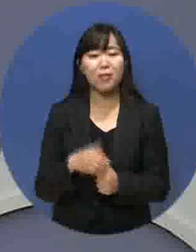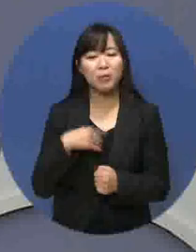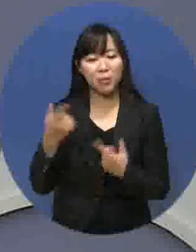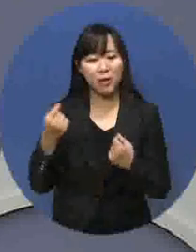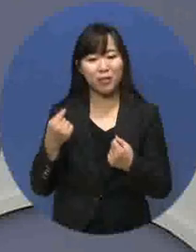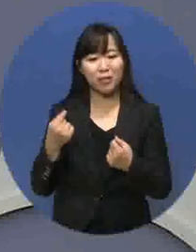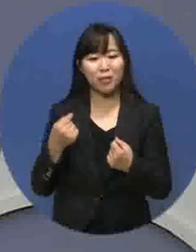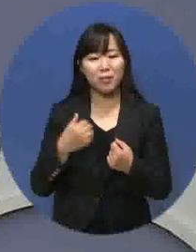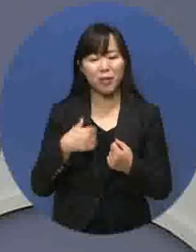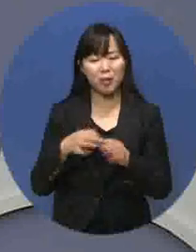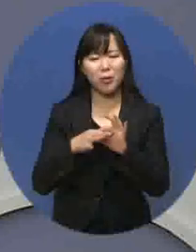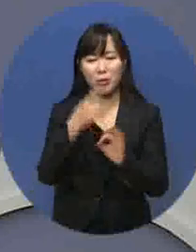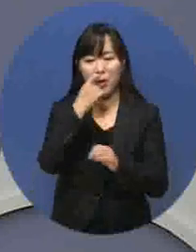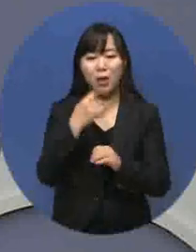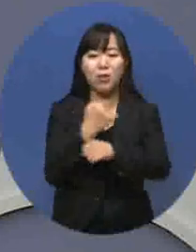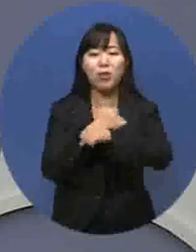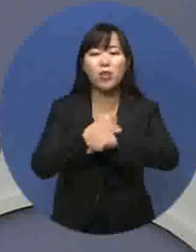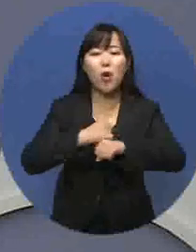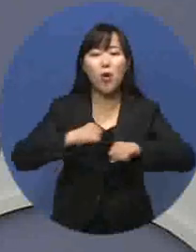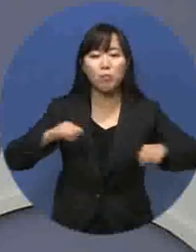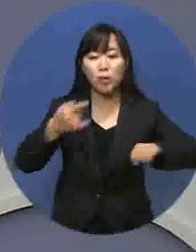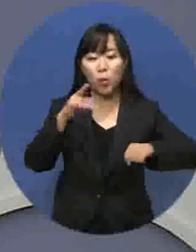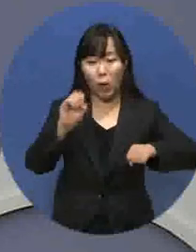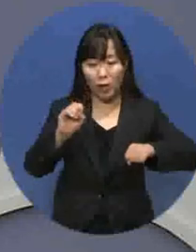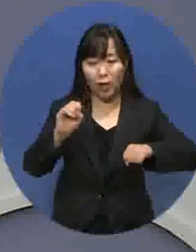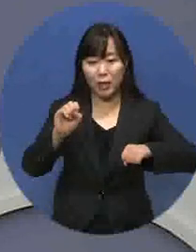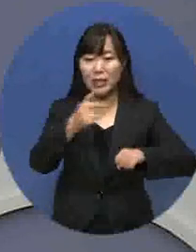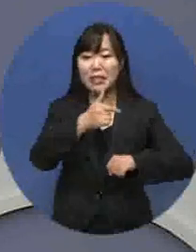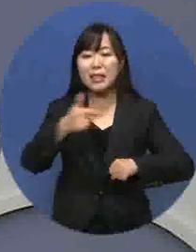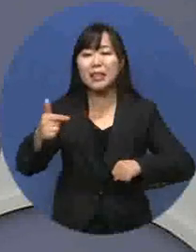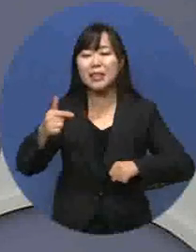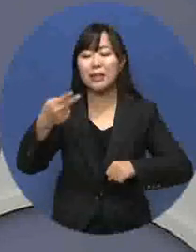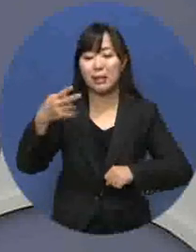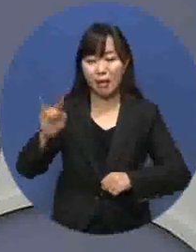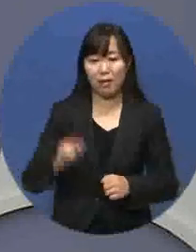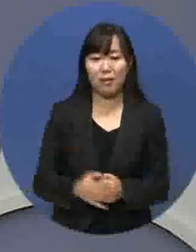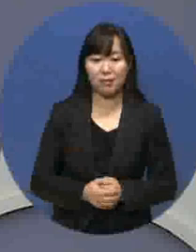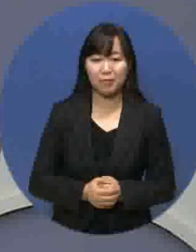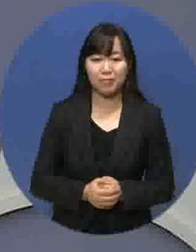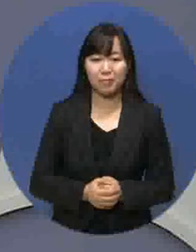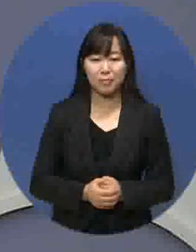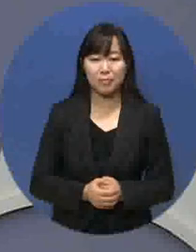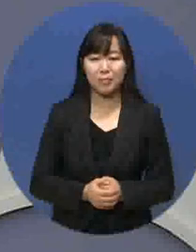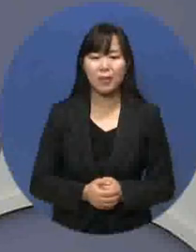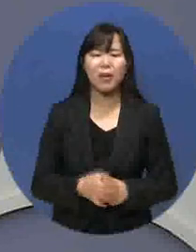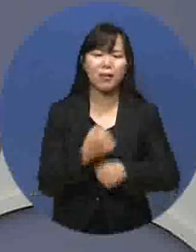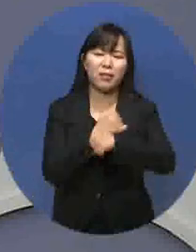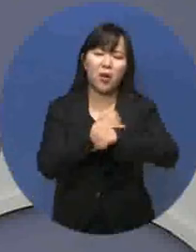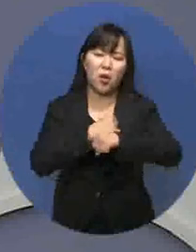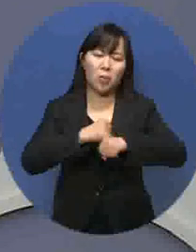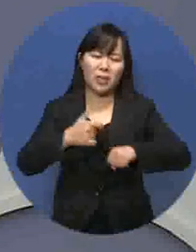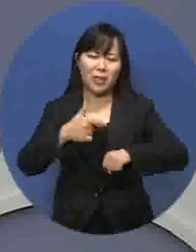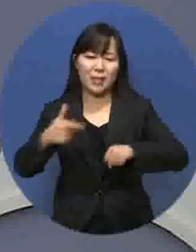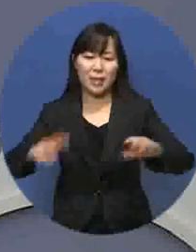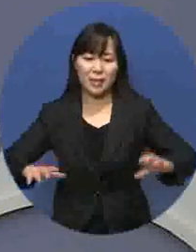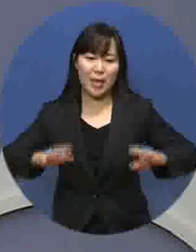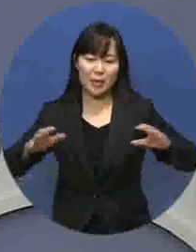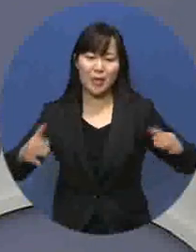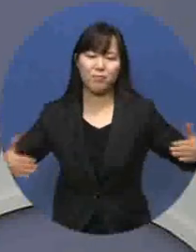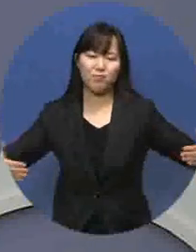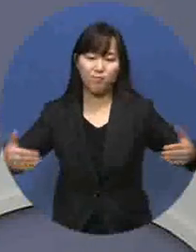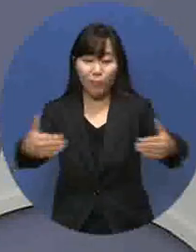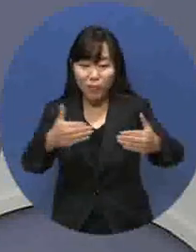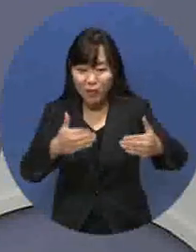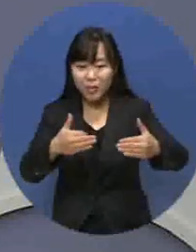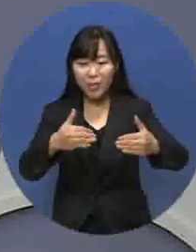배우님한테 배운 건데 넓을 광자에 큰 대자를 쓰더라고요. 광대라는 한자어를 넓고 크게 이제 세상을 품어서 이제